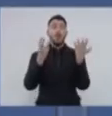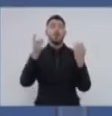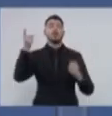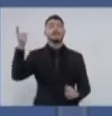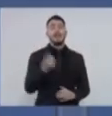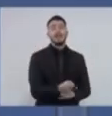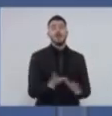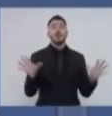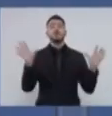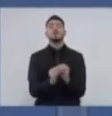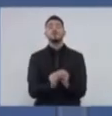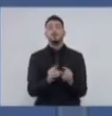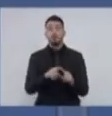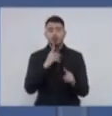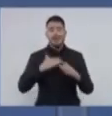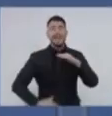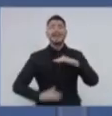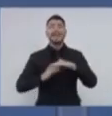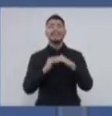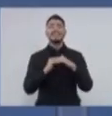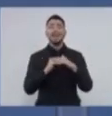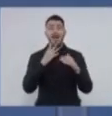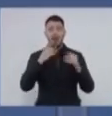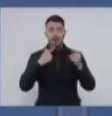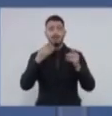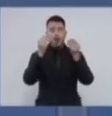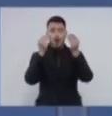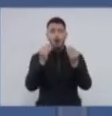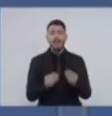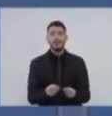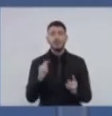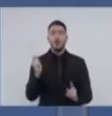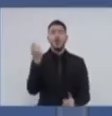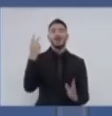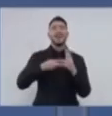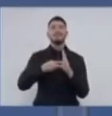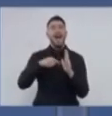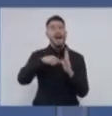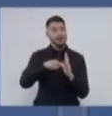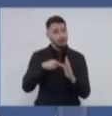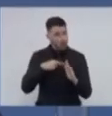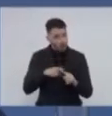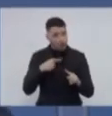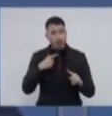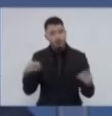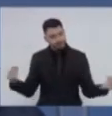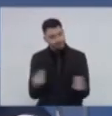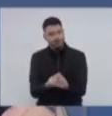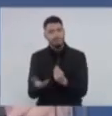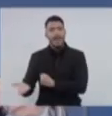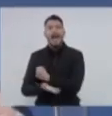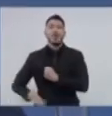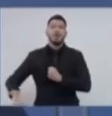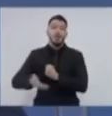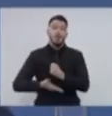ρήτρας αναπροσαρμογής αφορά και τις γεωργικές αγροτικές εκμεταλλεύσεις ταυτόχρονα